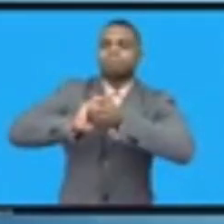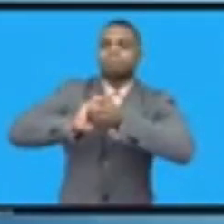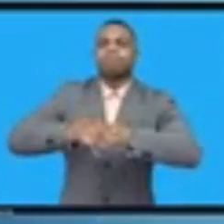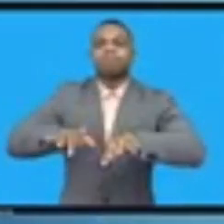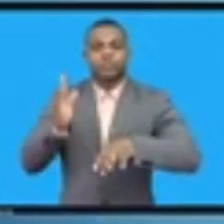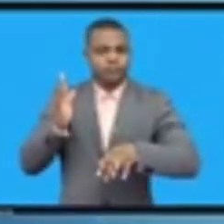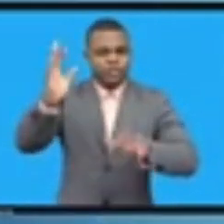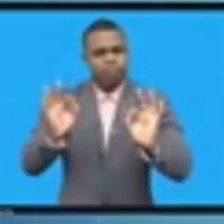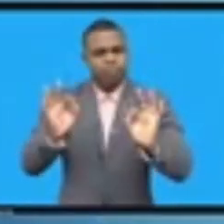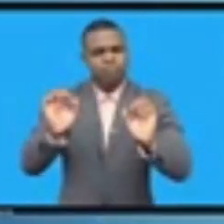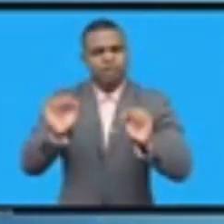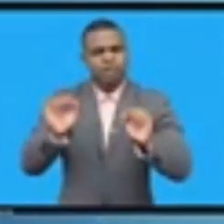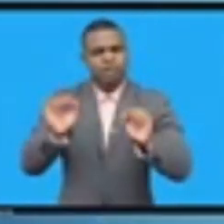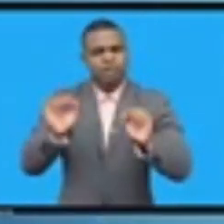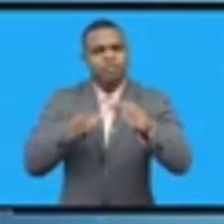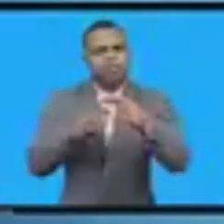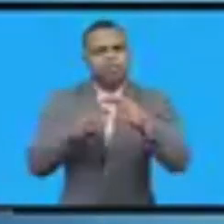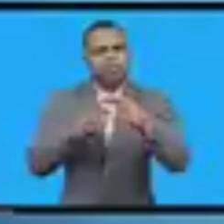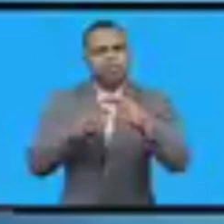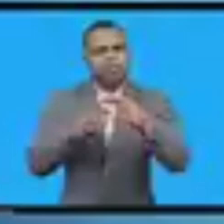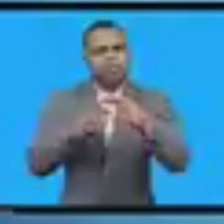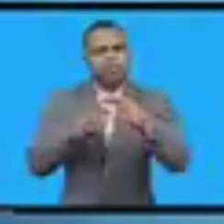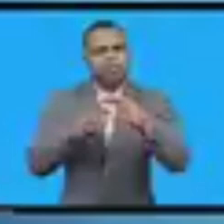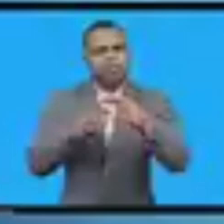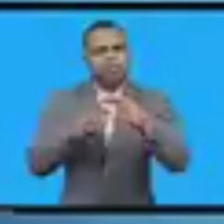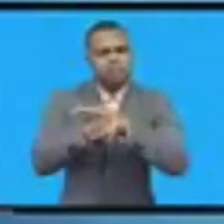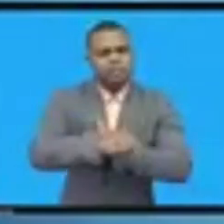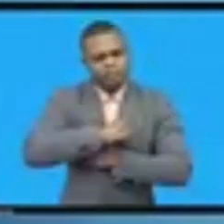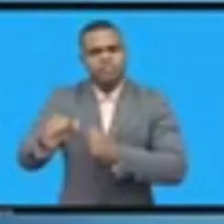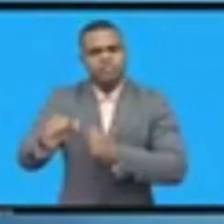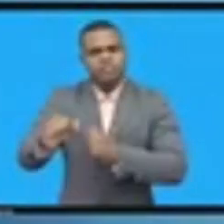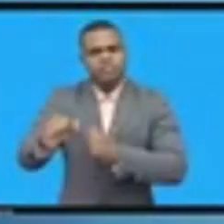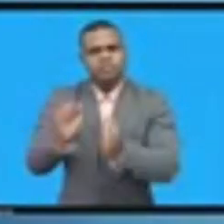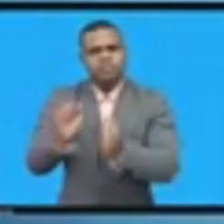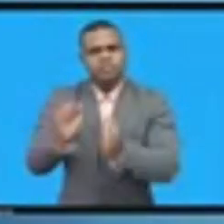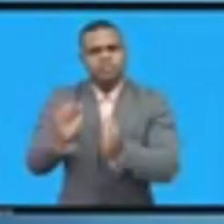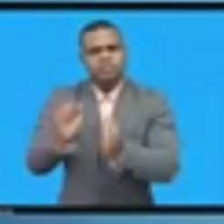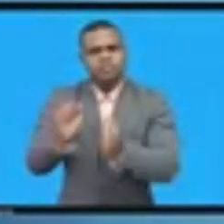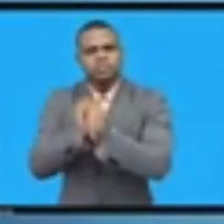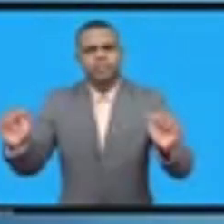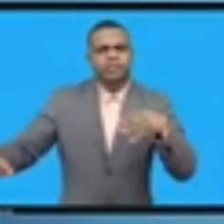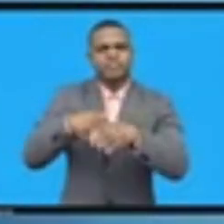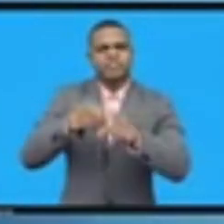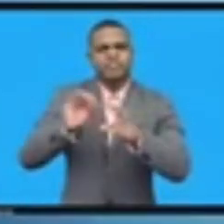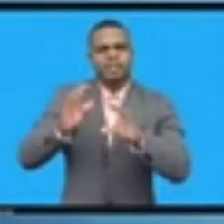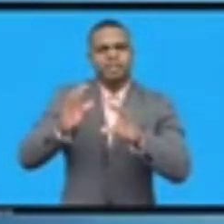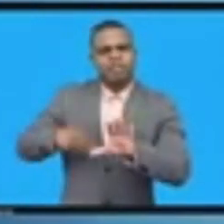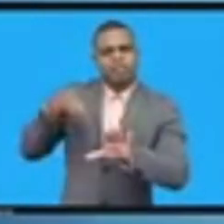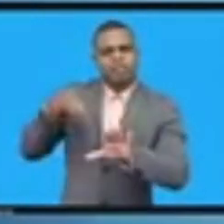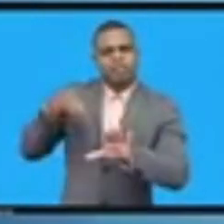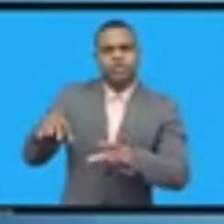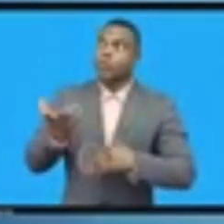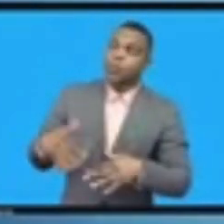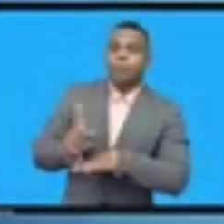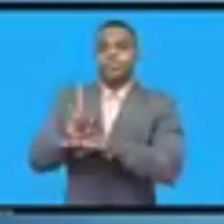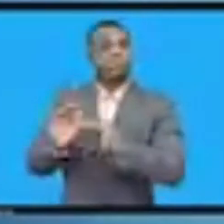大家来共同踏上这场征程，非常感谢大家聆听。